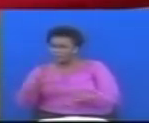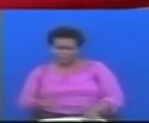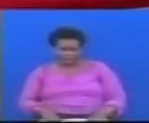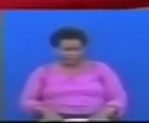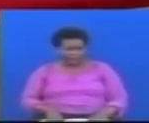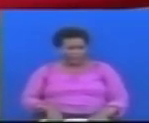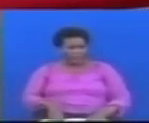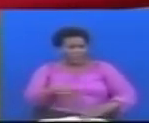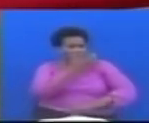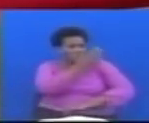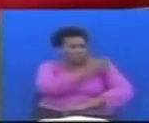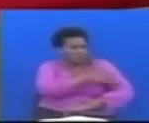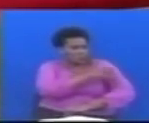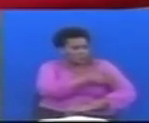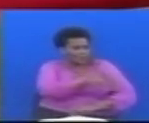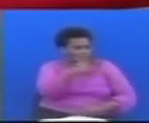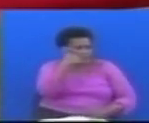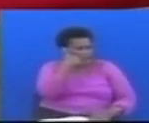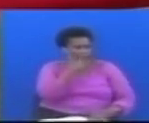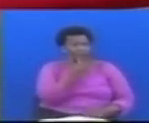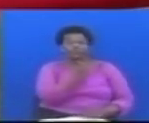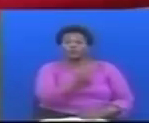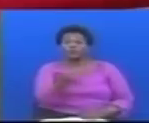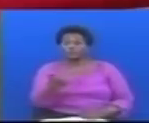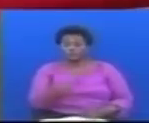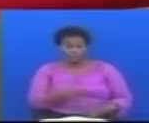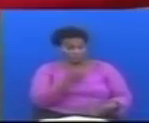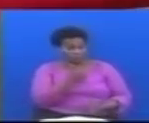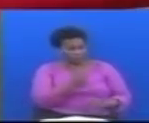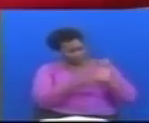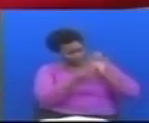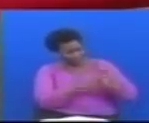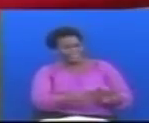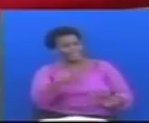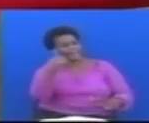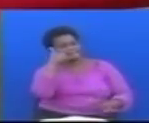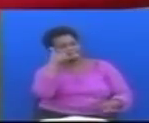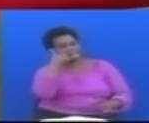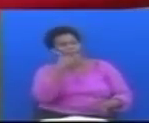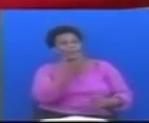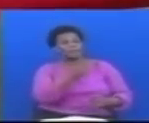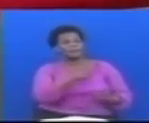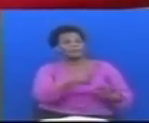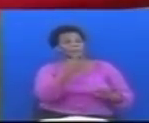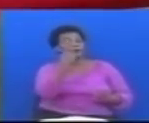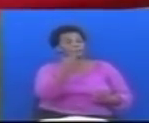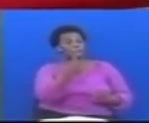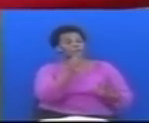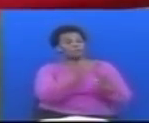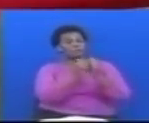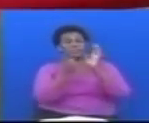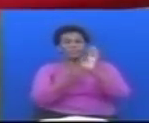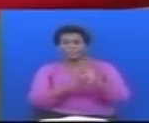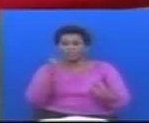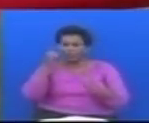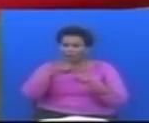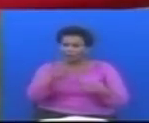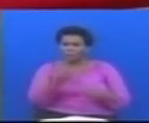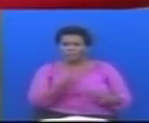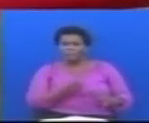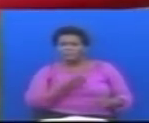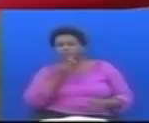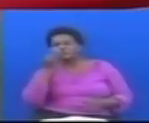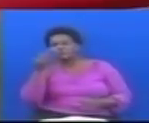huduma za simu kwa watoto na ambao wanaweza kupiga simu namba 116 ili watoto na jamii waweze kutoa taarifa kuhusu ukatili